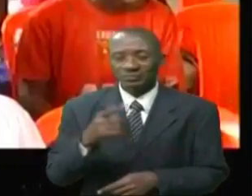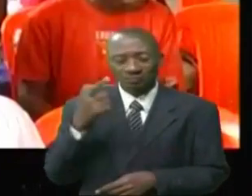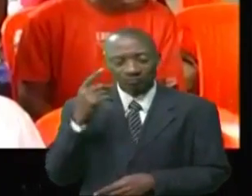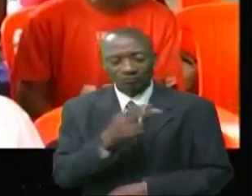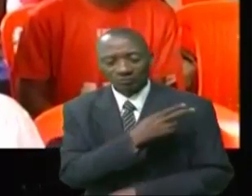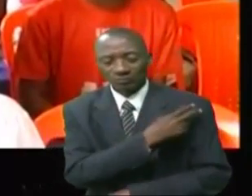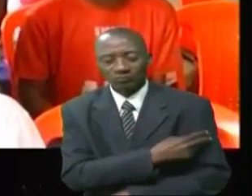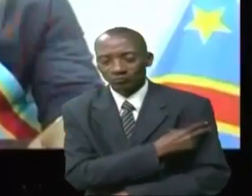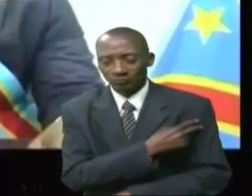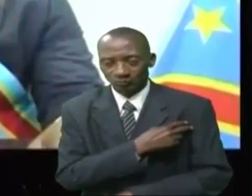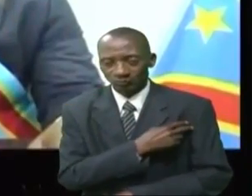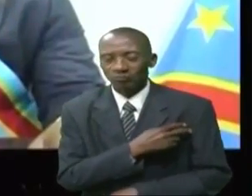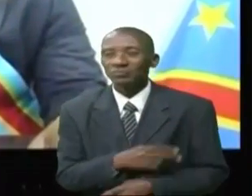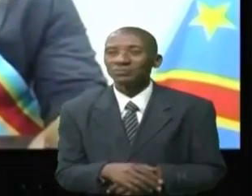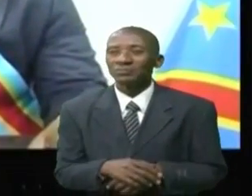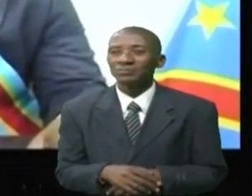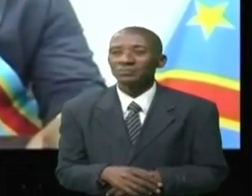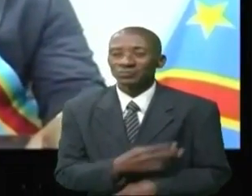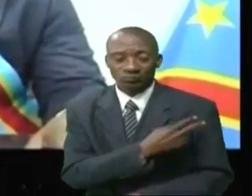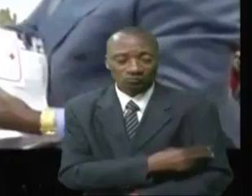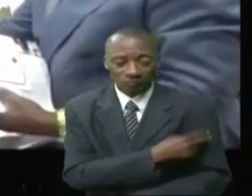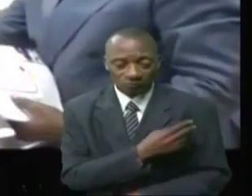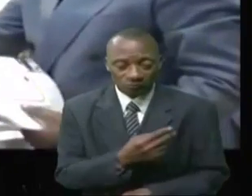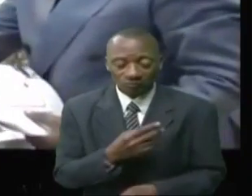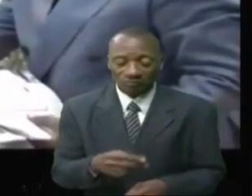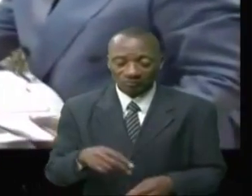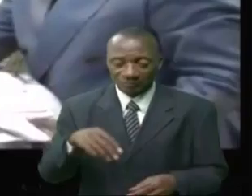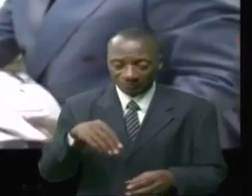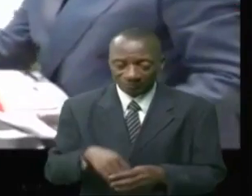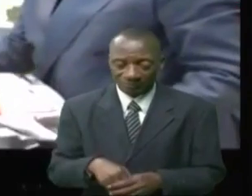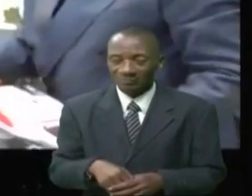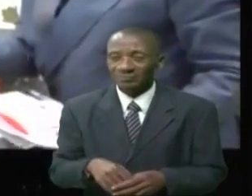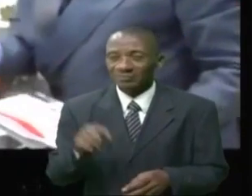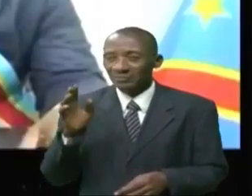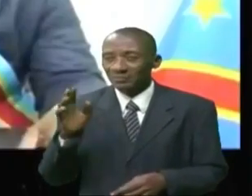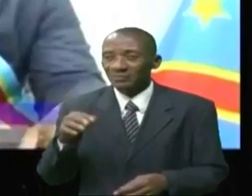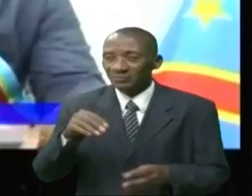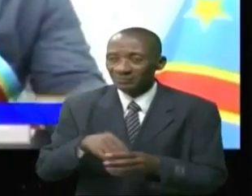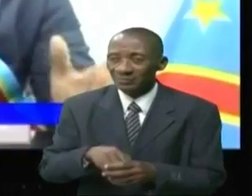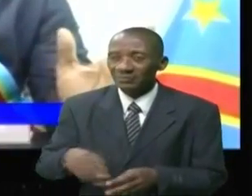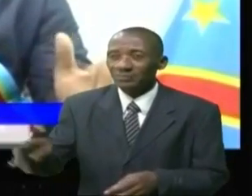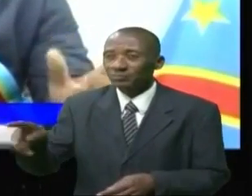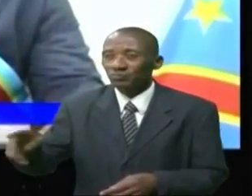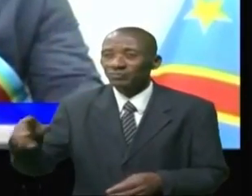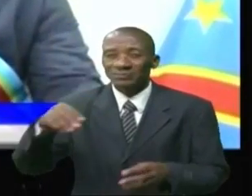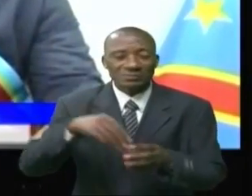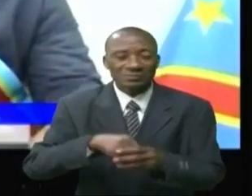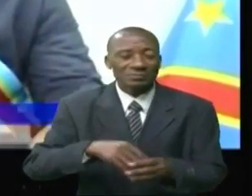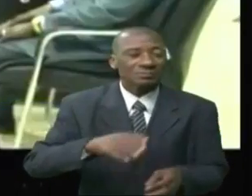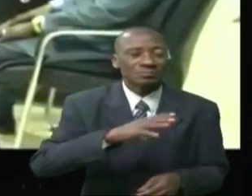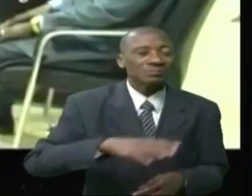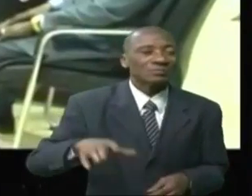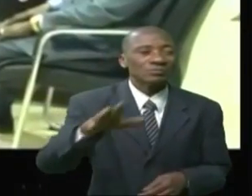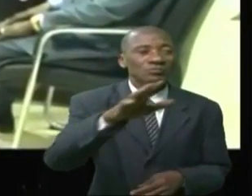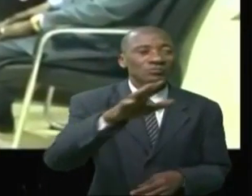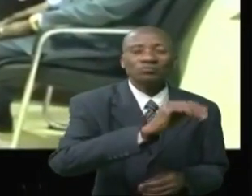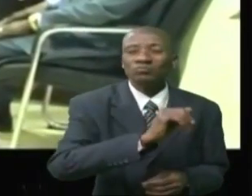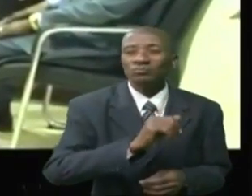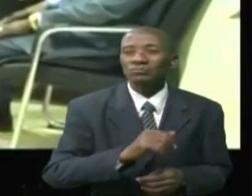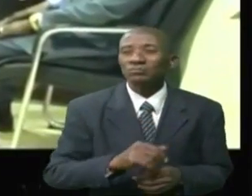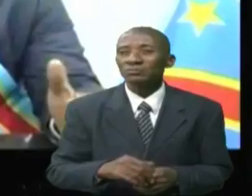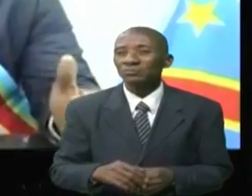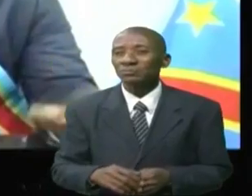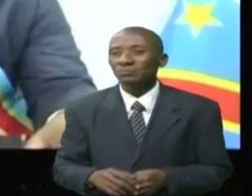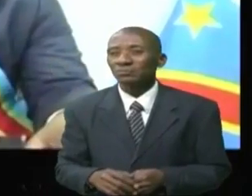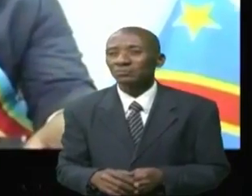municipalités respectives. La Croix-Rouge rend un énorme service à la commune, surtout quand nous avons des indigents qui meurent dans la commune. Grâce à la Croix-Rouge, nous